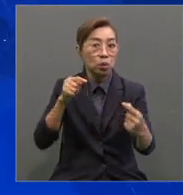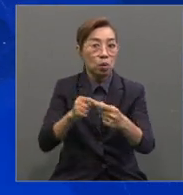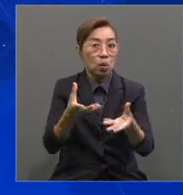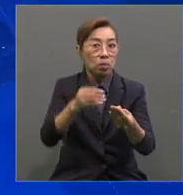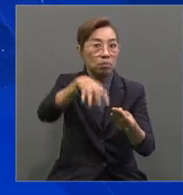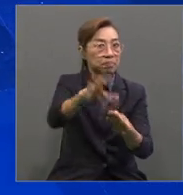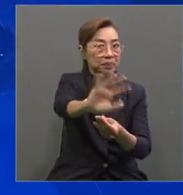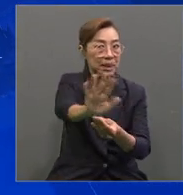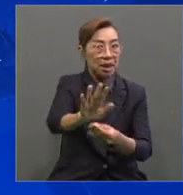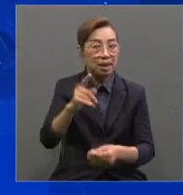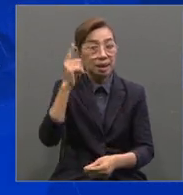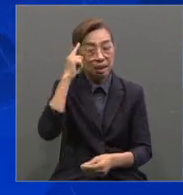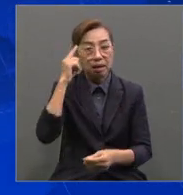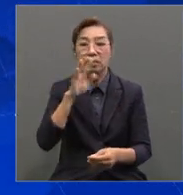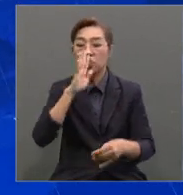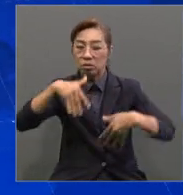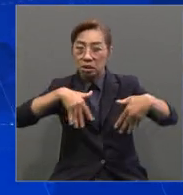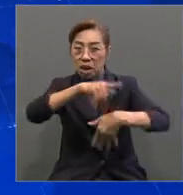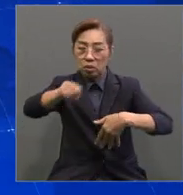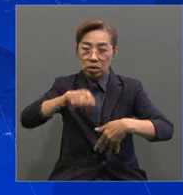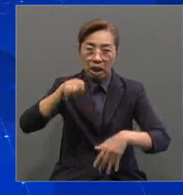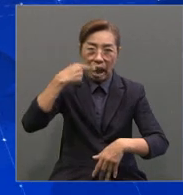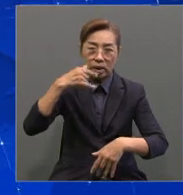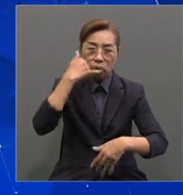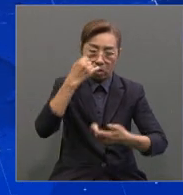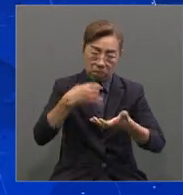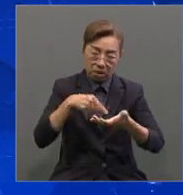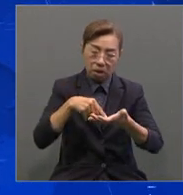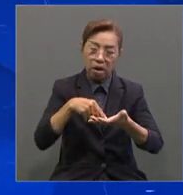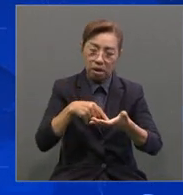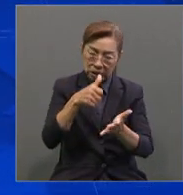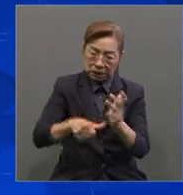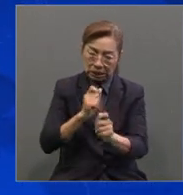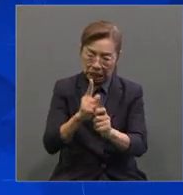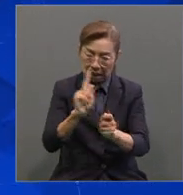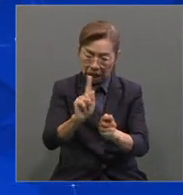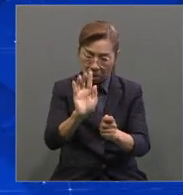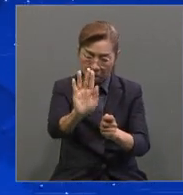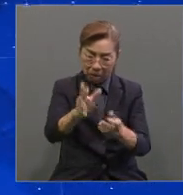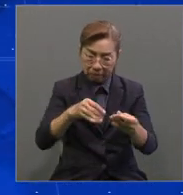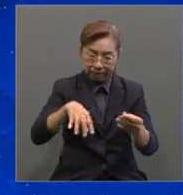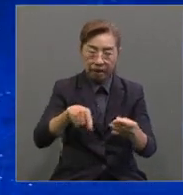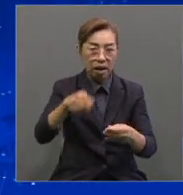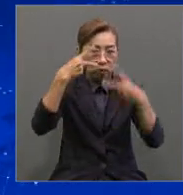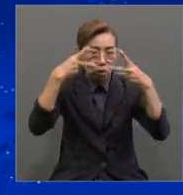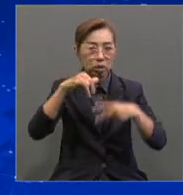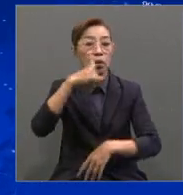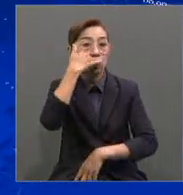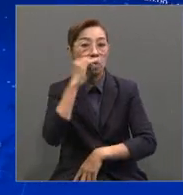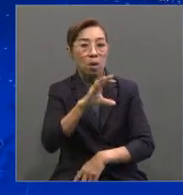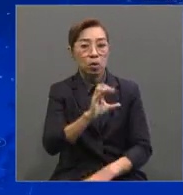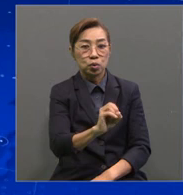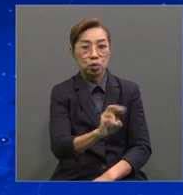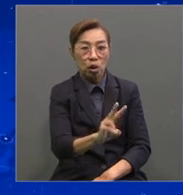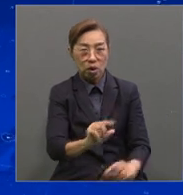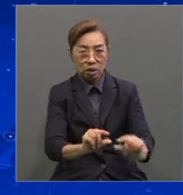คะเพราะฉะนั้นถ้าประชาชนเจอแบบนี้ให้คิดเสมอว่าเป็นมิจฉาชีพค่ะก็ขอให้โทรไปที่เบอร์ 02หมายเลขเอยู่ที่หน้า